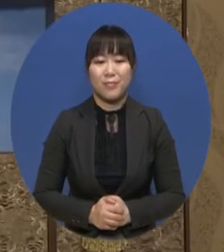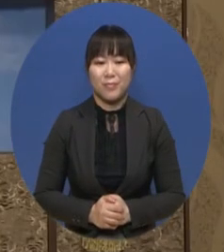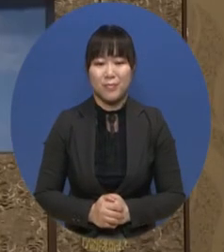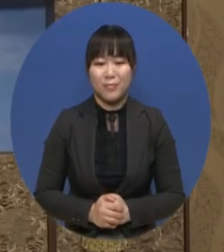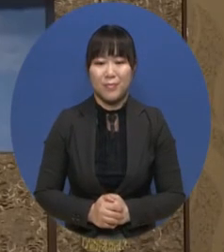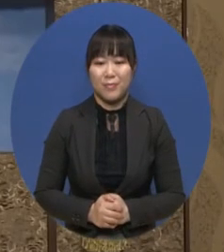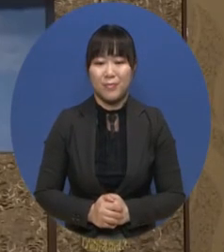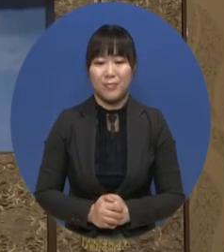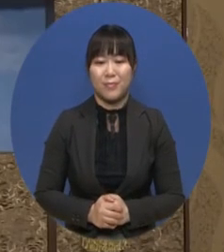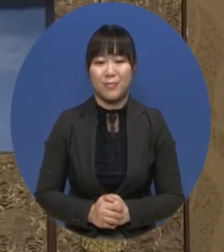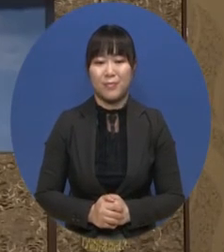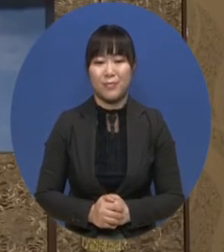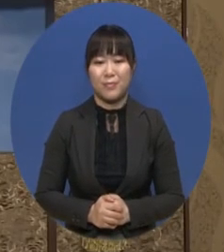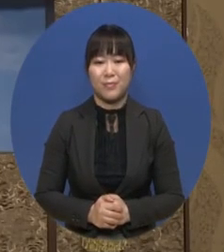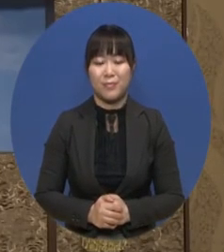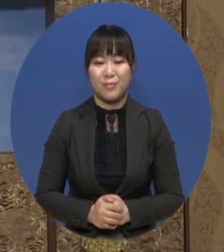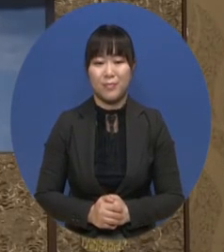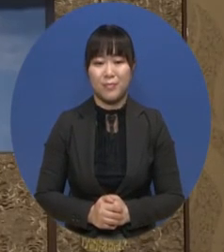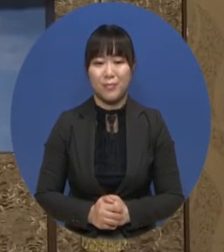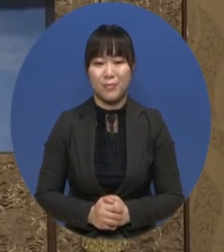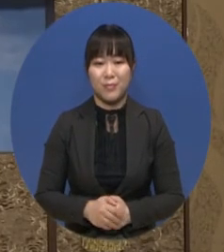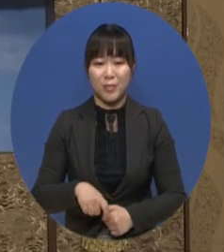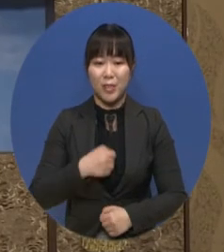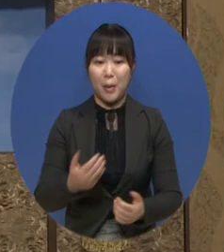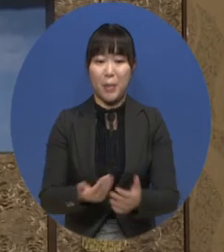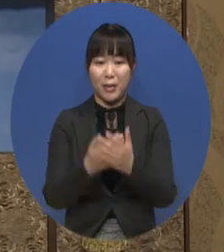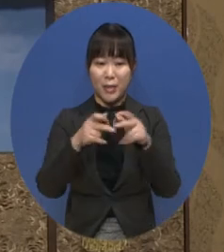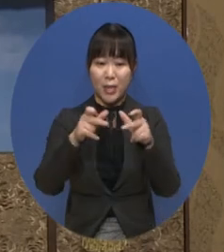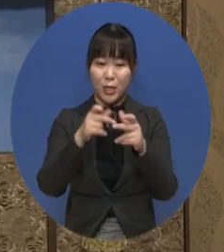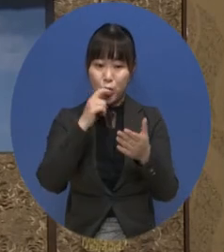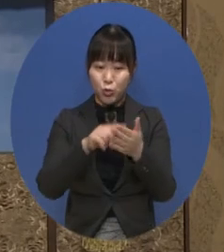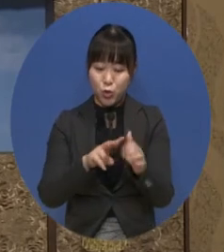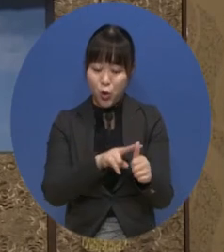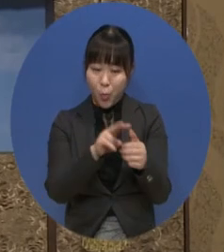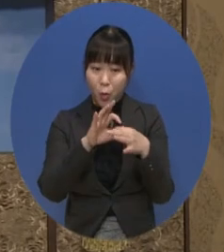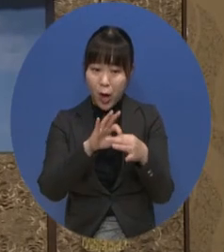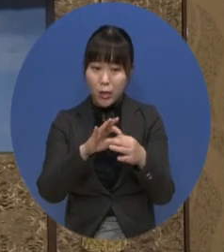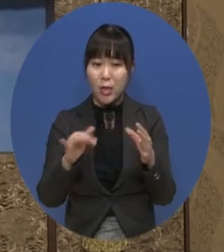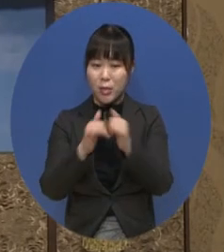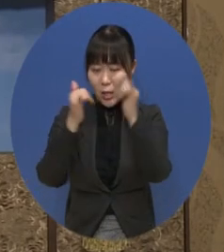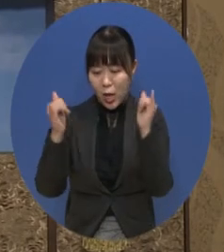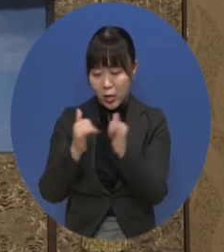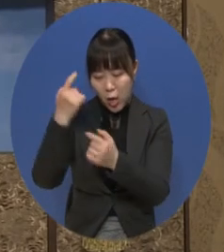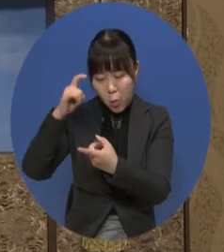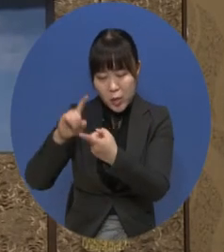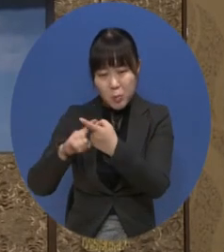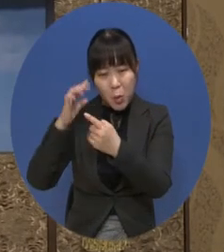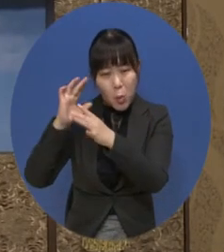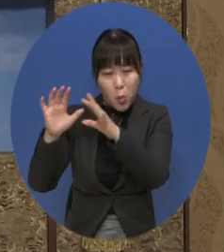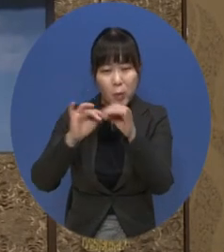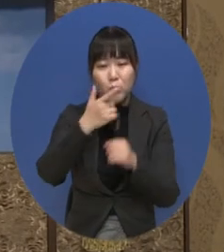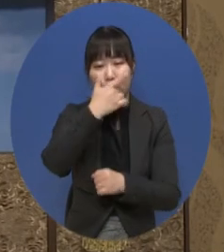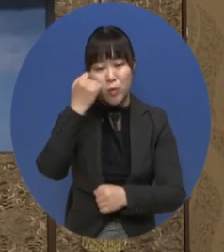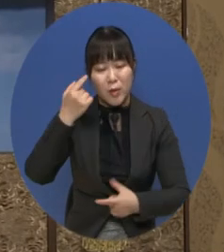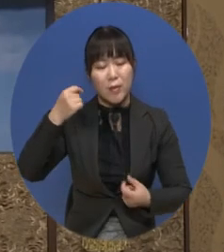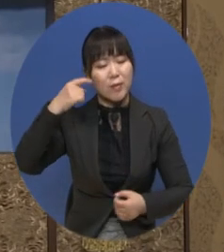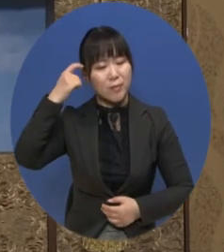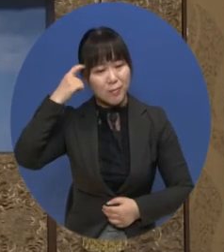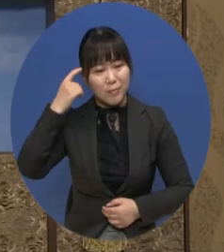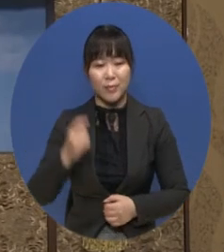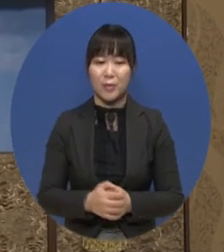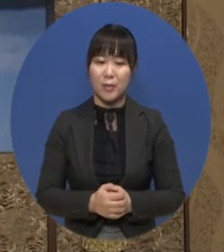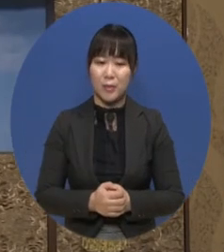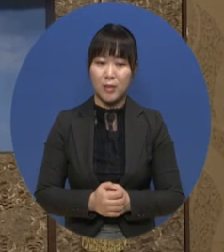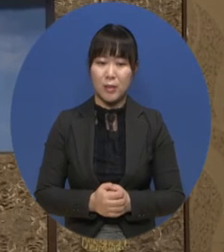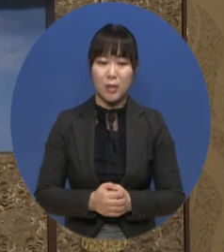바랍니다. 사실 발달장애인의 쉬운 정보에 대해 아직 사회적인 관심이나 공감대가 부족하다는 생각이 들거든요.